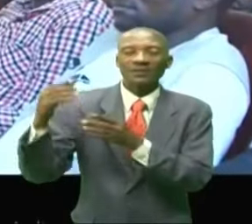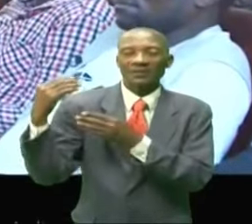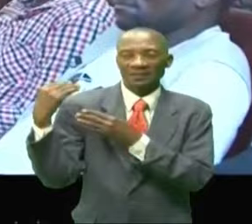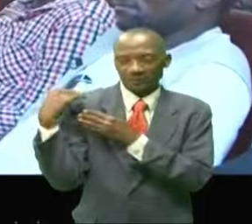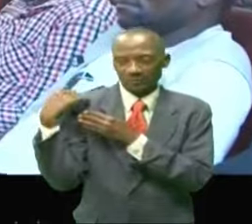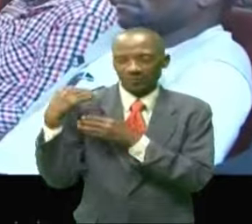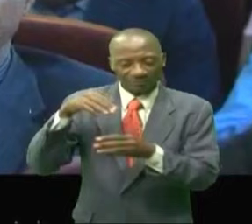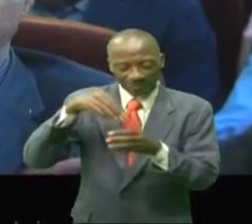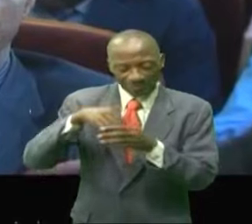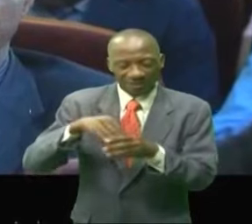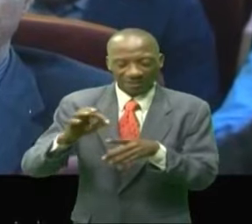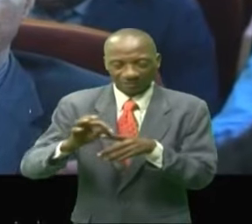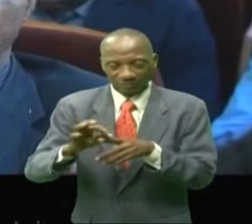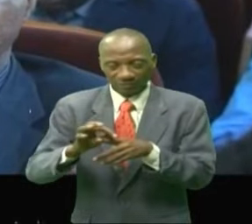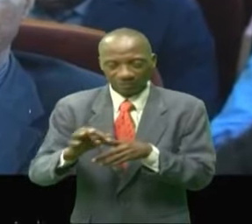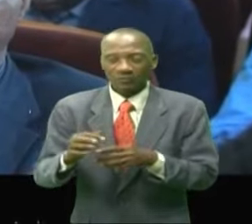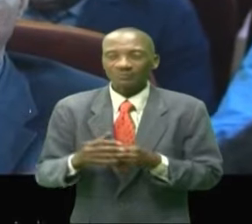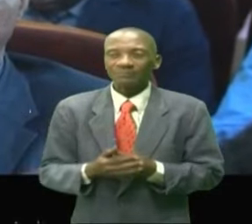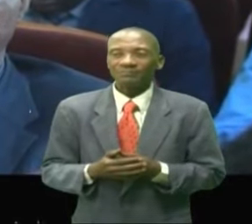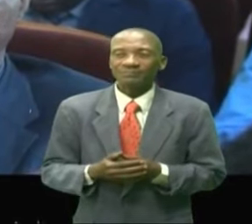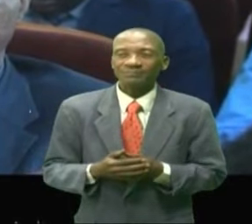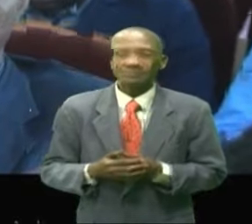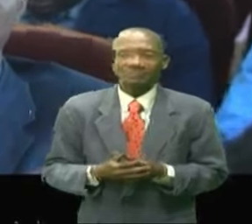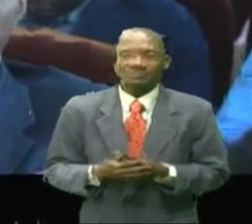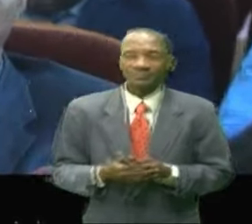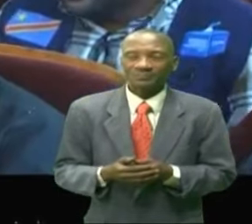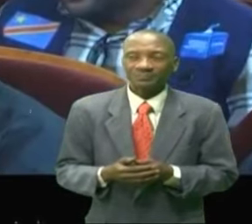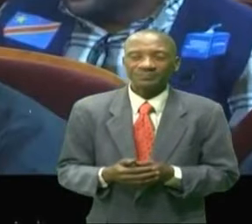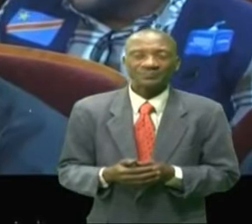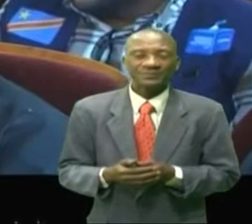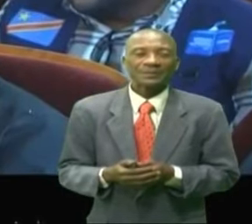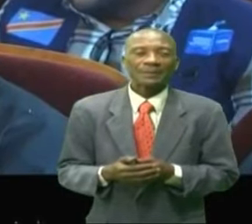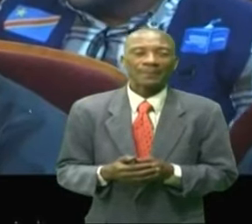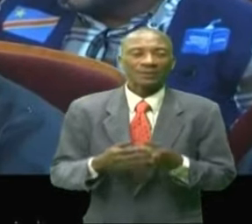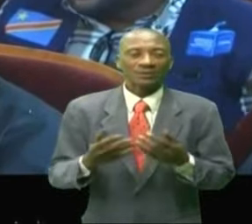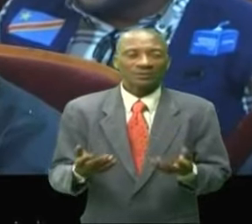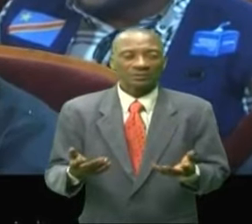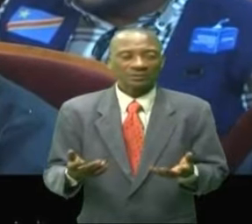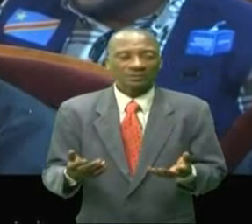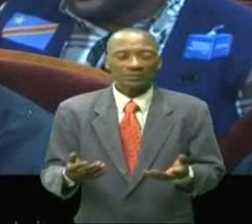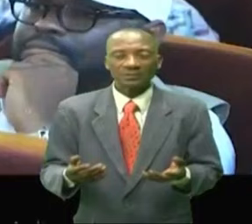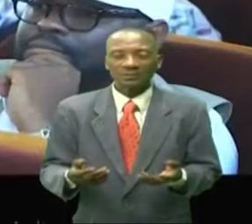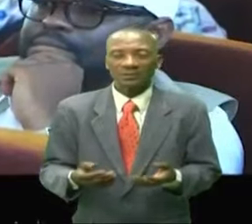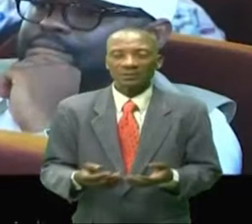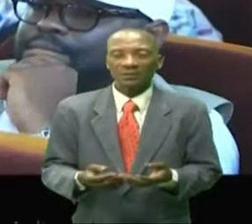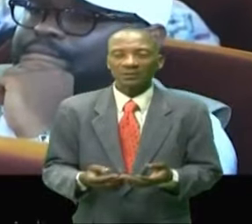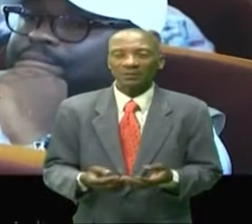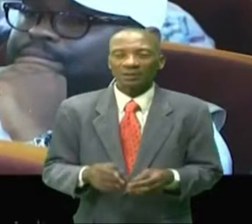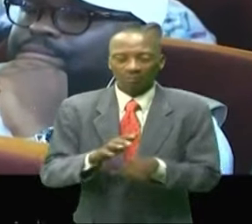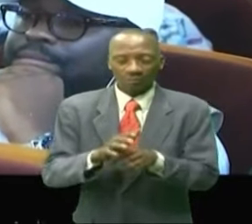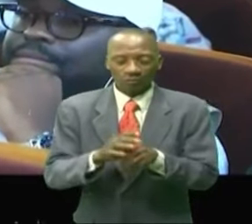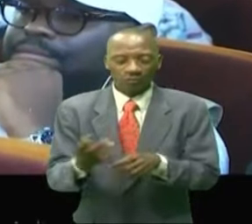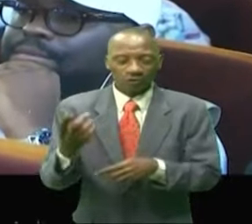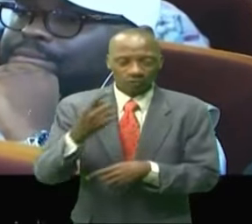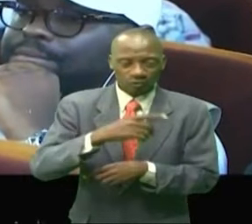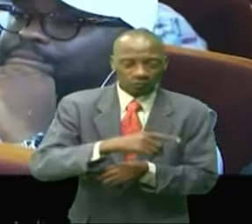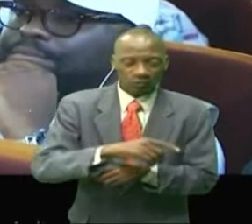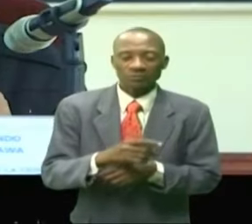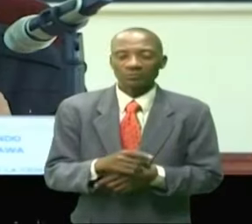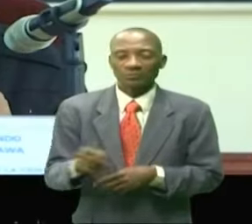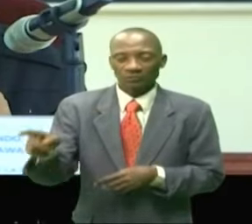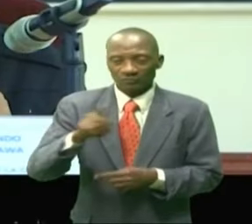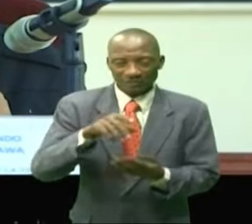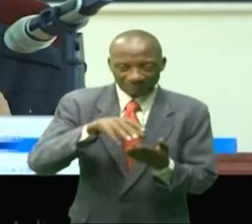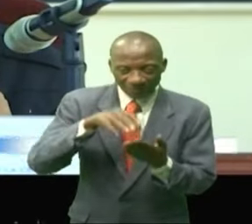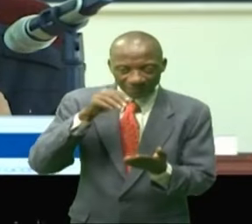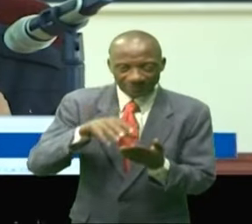Denis Kadima Kazadi. La supervision tout au long de ces 10 jours était également permanente. Non simplement